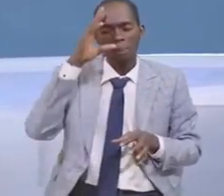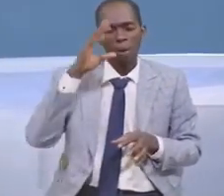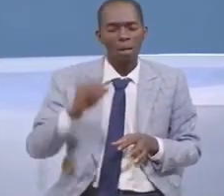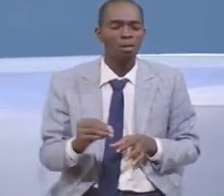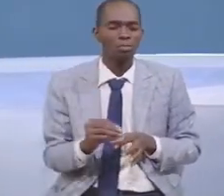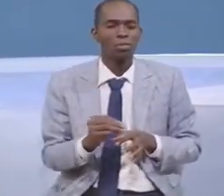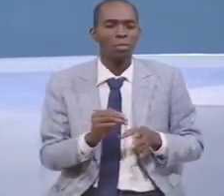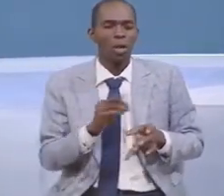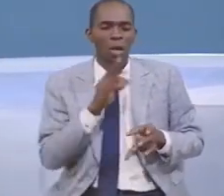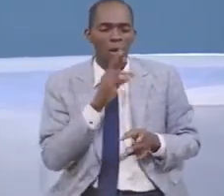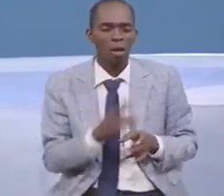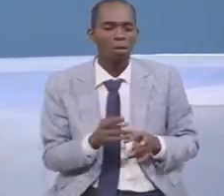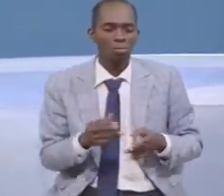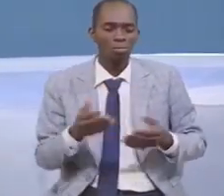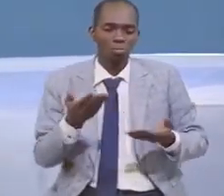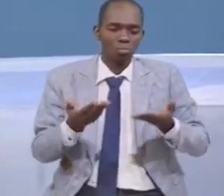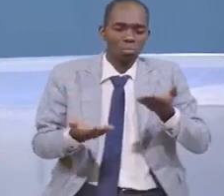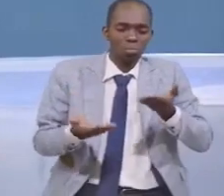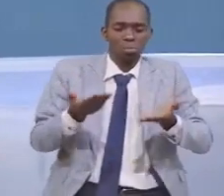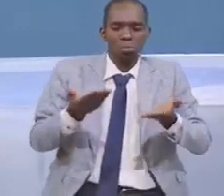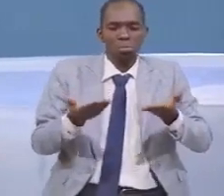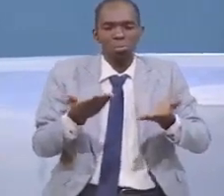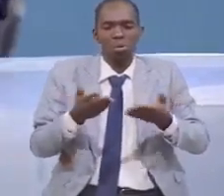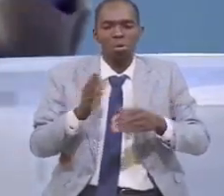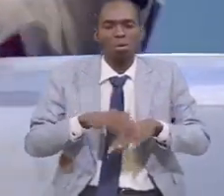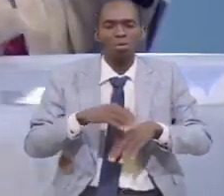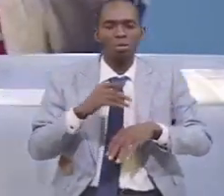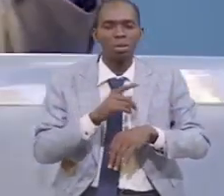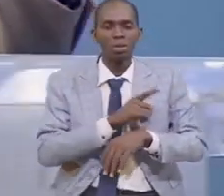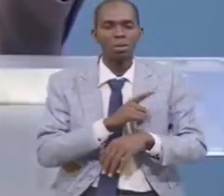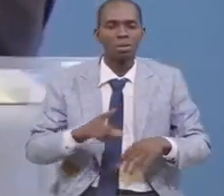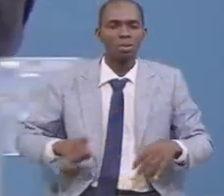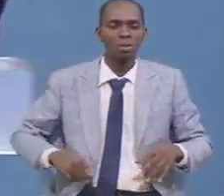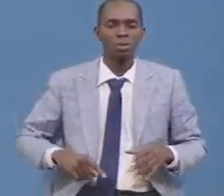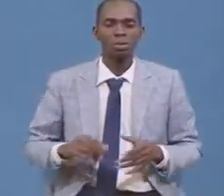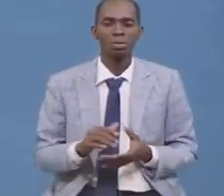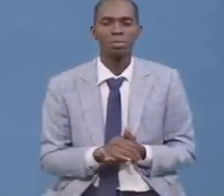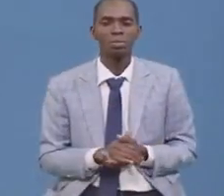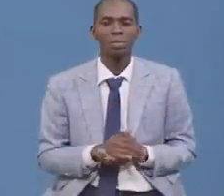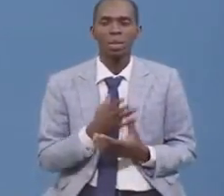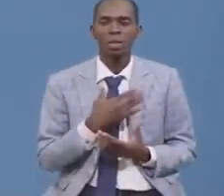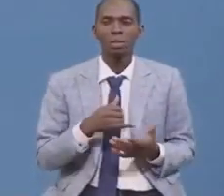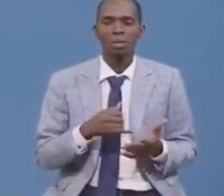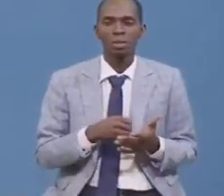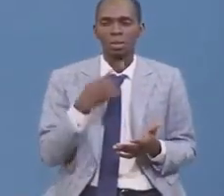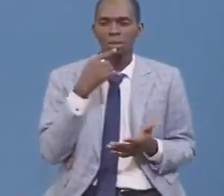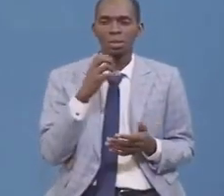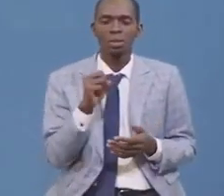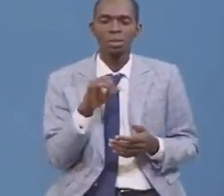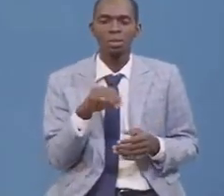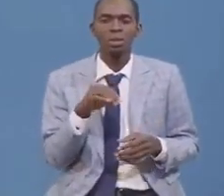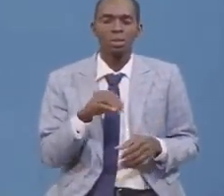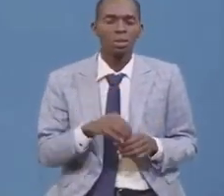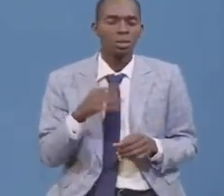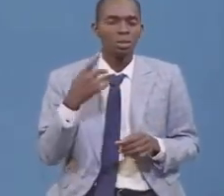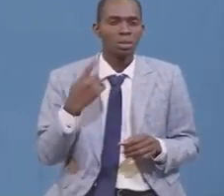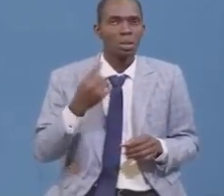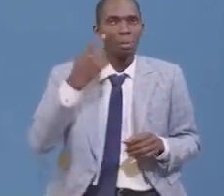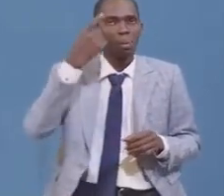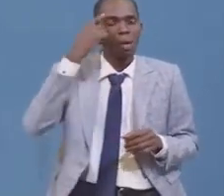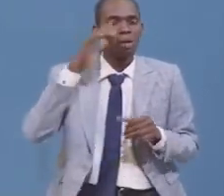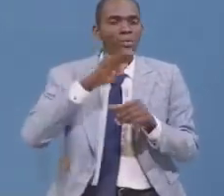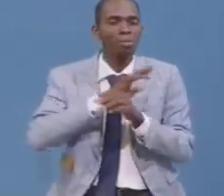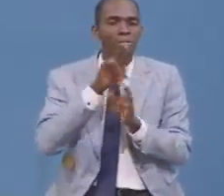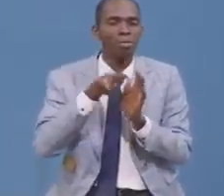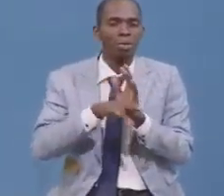the Lord. మానవాళి ఈ చర్యలన్నీ కూడా దేవుడు త్రాసులో చూస్తాడు. And he says in consciousness of that. ఆయన